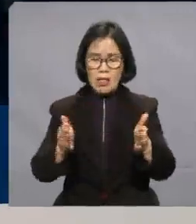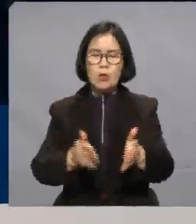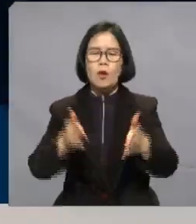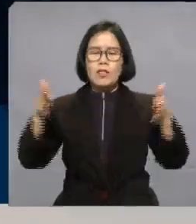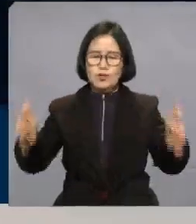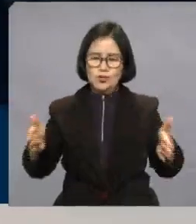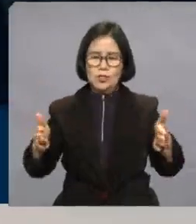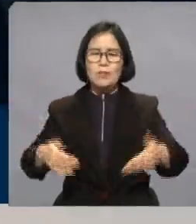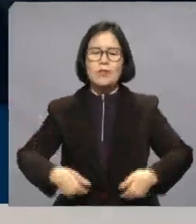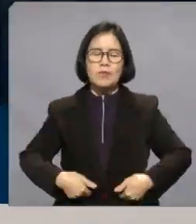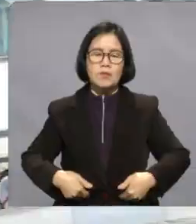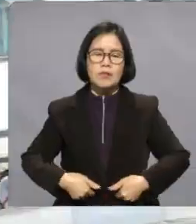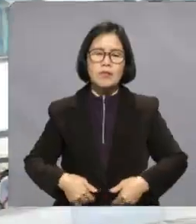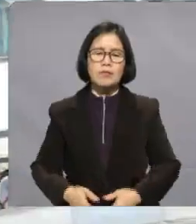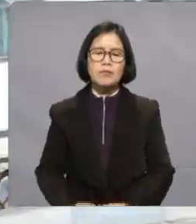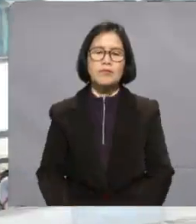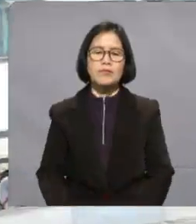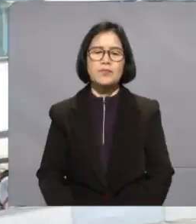백소민 기자입니다.